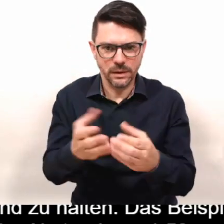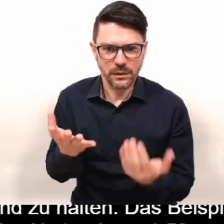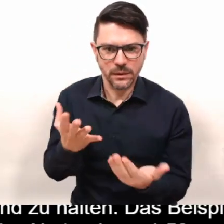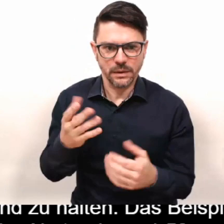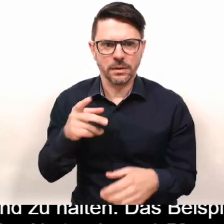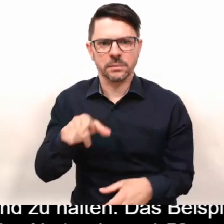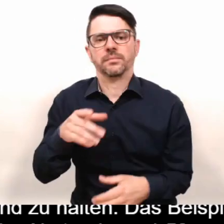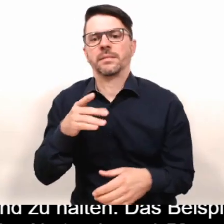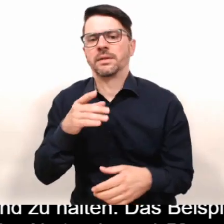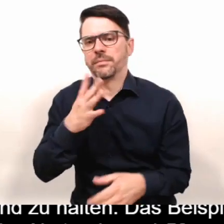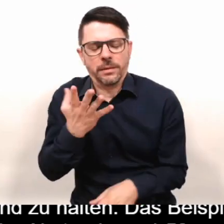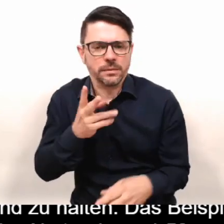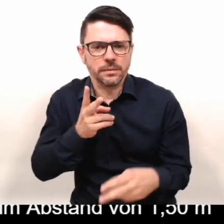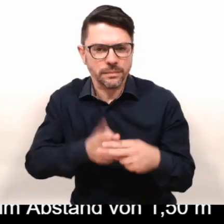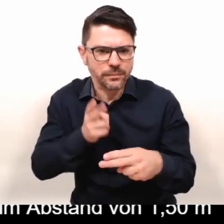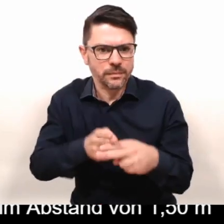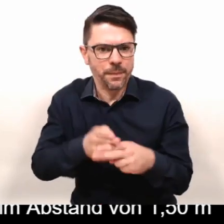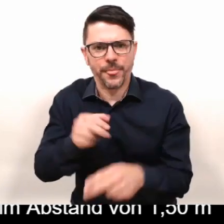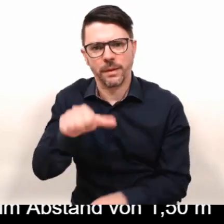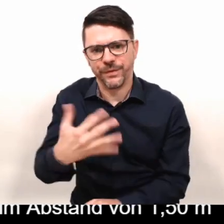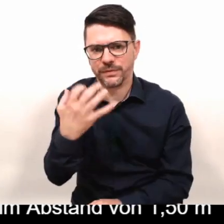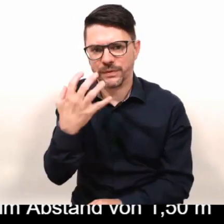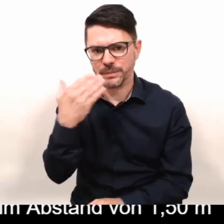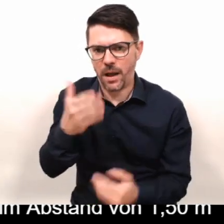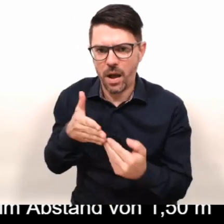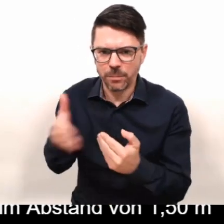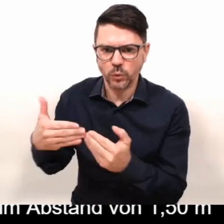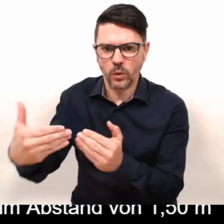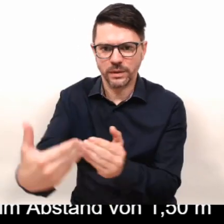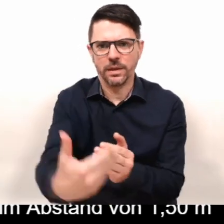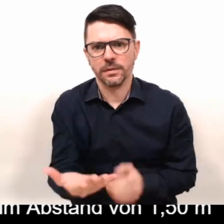Letzte Frage, Johannes Reichert, Bayerischer Rundfunk.